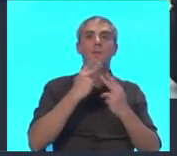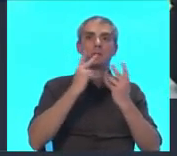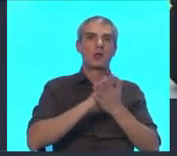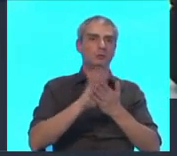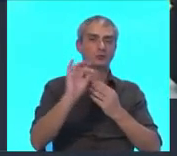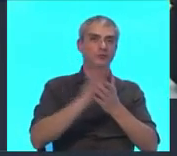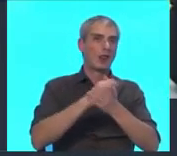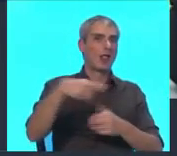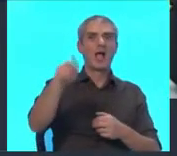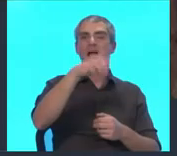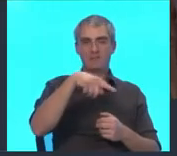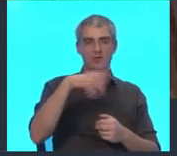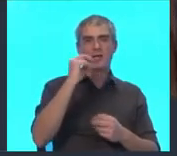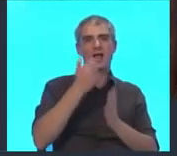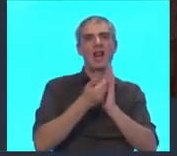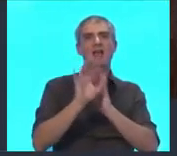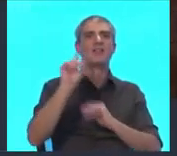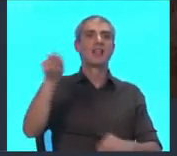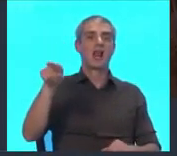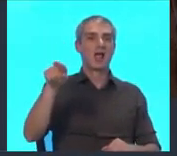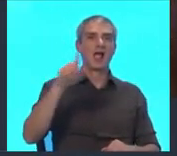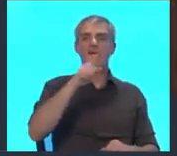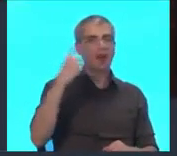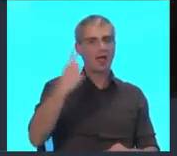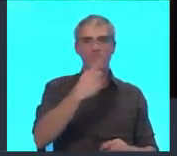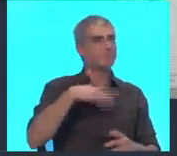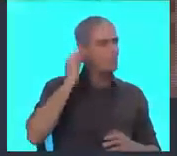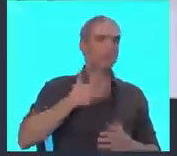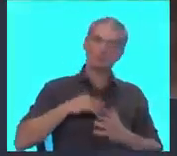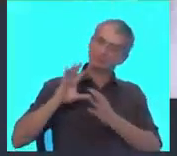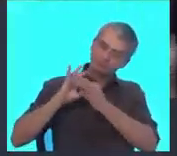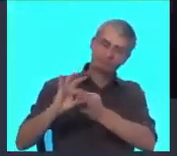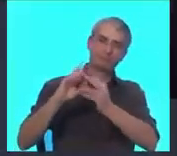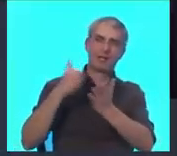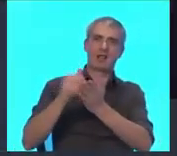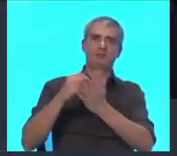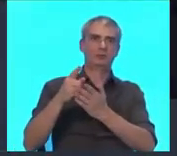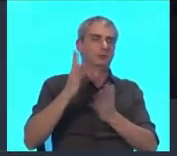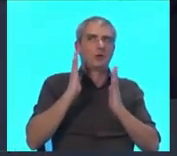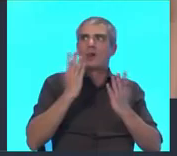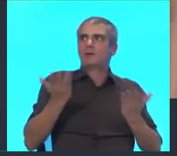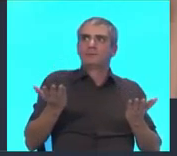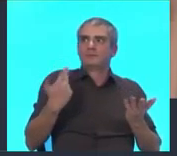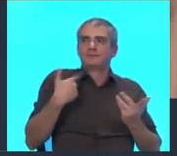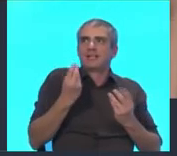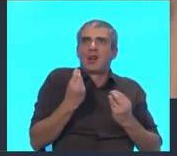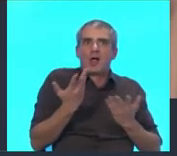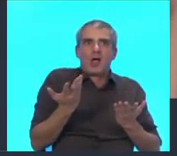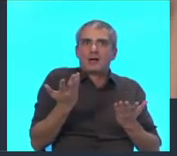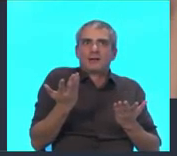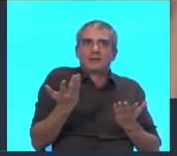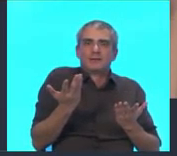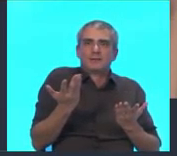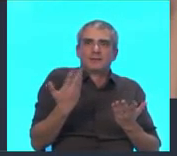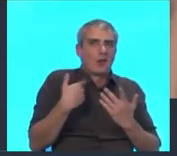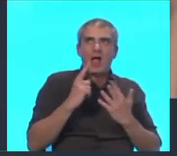של ענבר היה לוותר עליה, אבל הן בחרו בדרך הקשה יותר. זה כל כך כאילו לא היה לי לא מובן מאליו